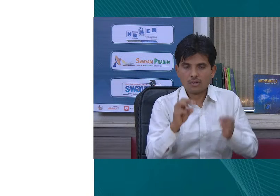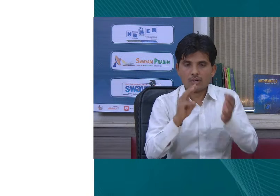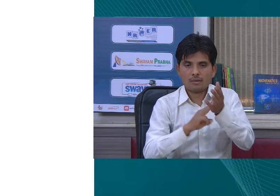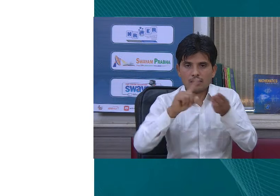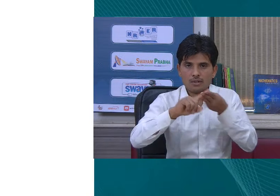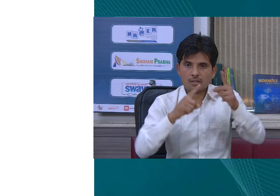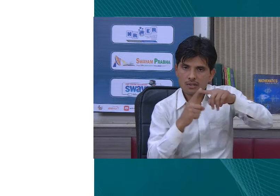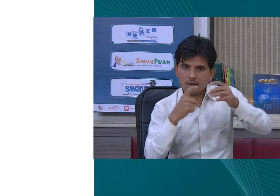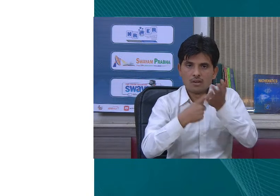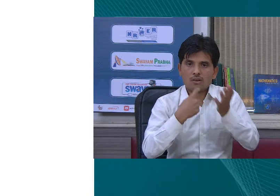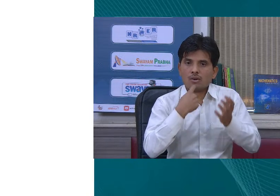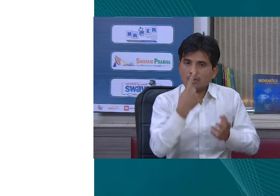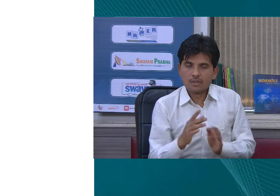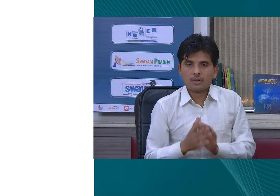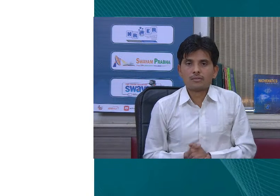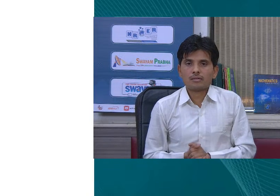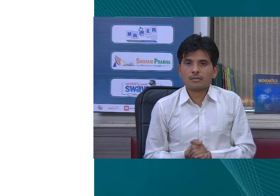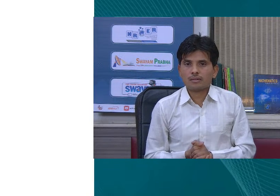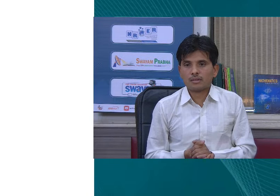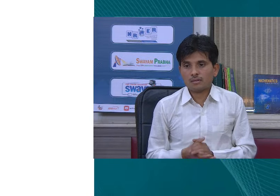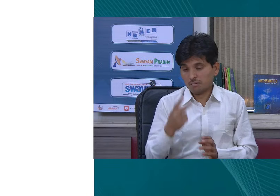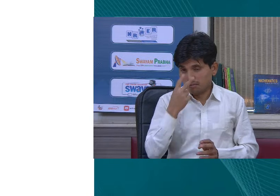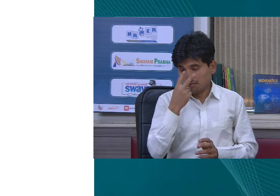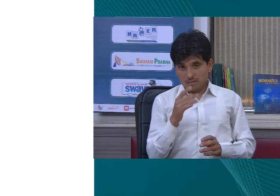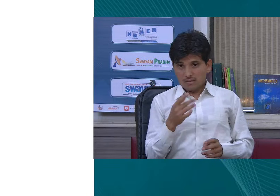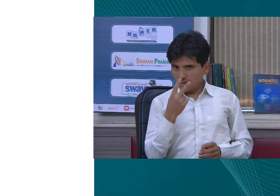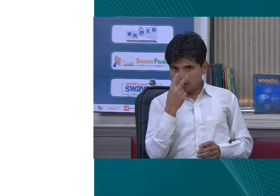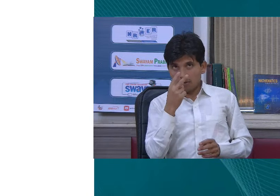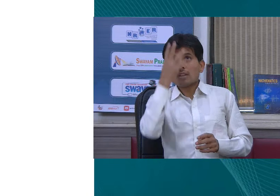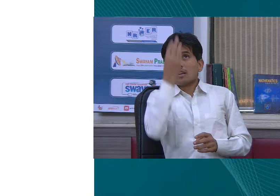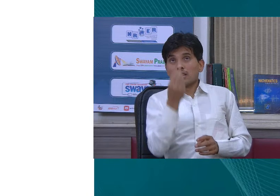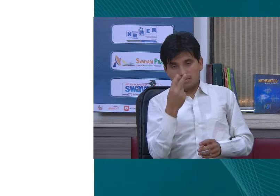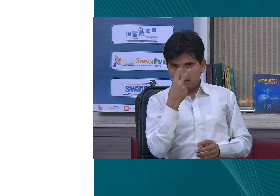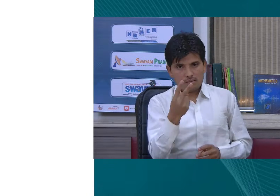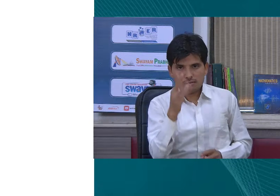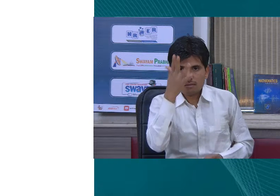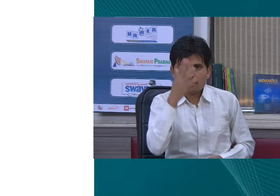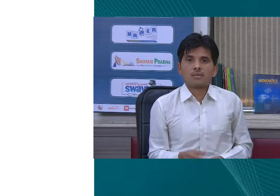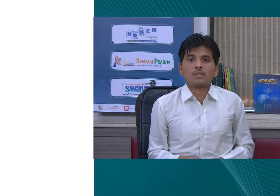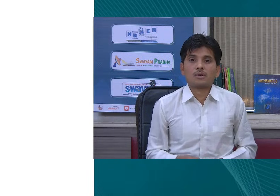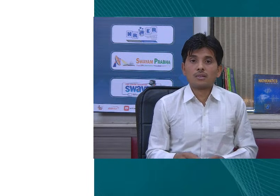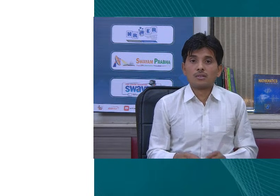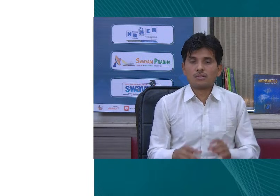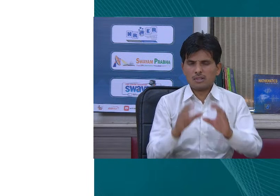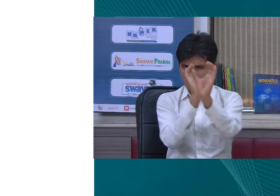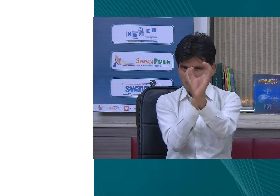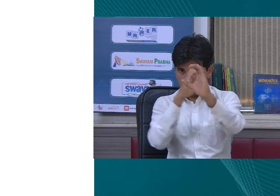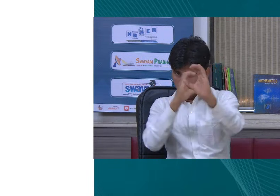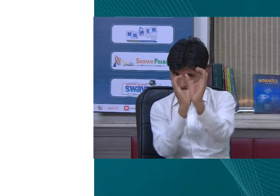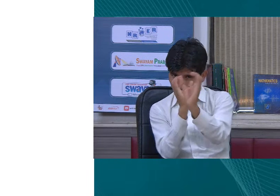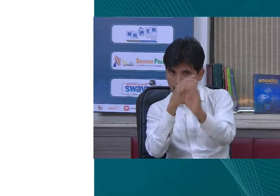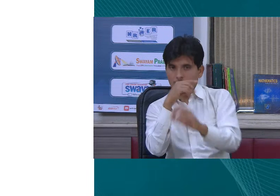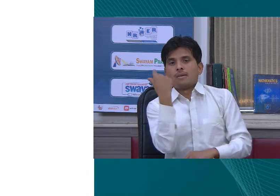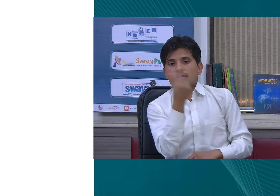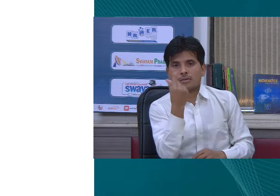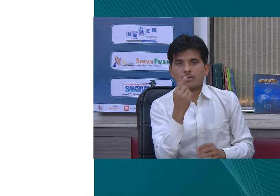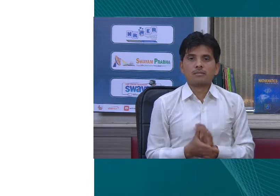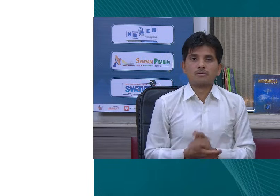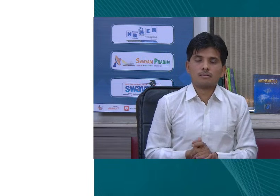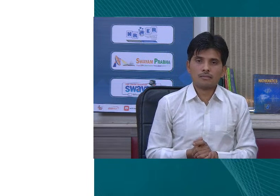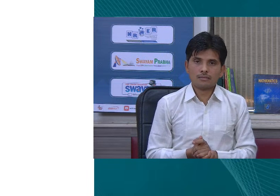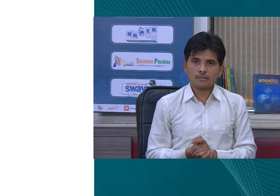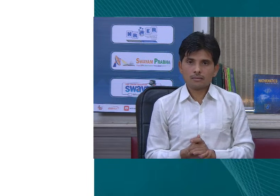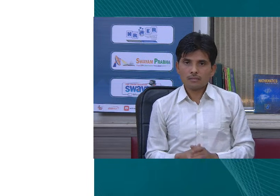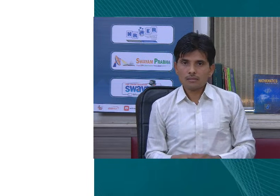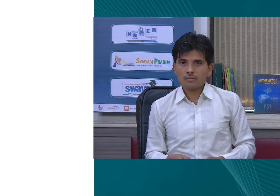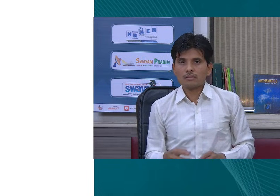हैं. पर asteroids आपको आसानी से ऐसे नजर नहीं आएंगे, उनके लिए आपको टेलीस्कोप यूज करना पड़ेगा. So these are meteoroids can